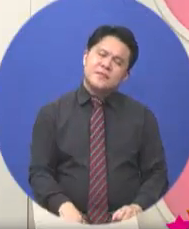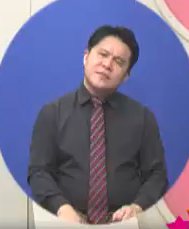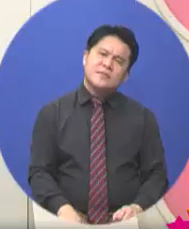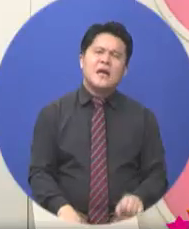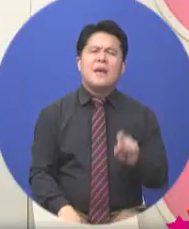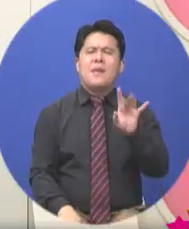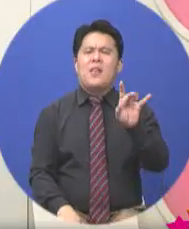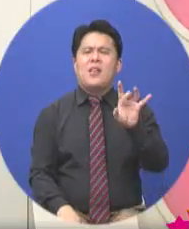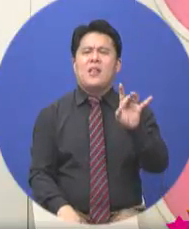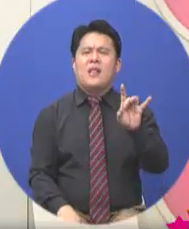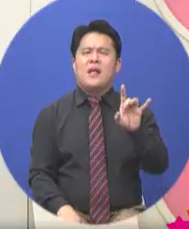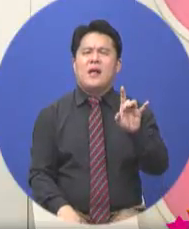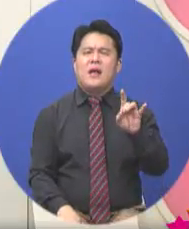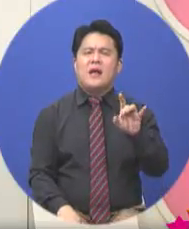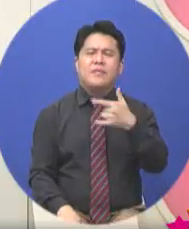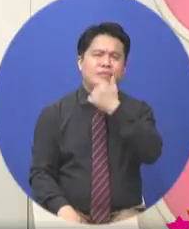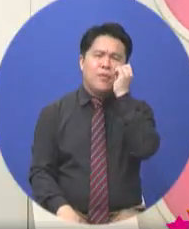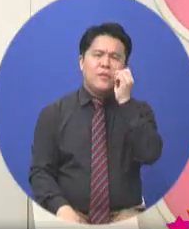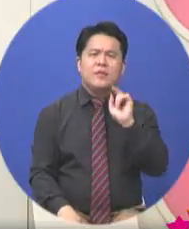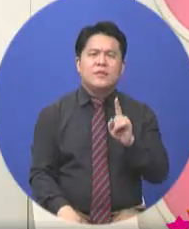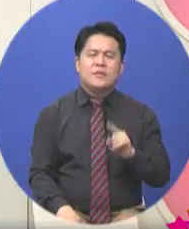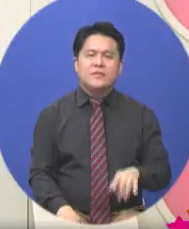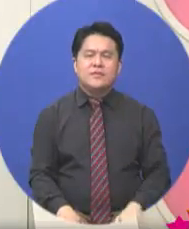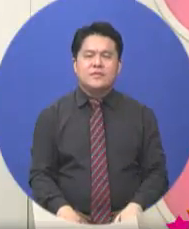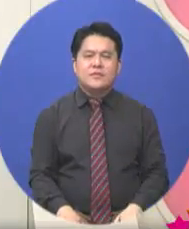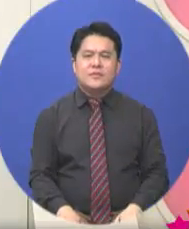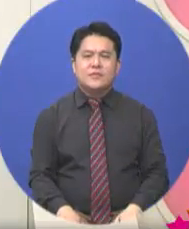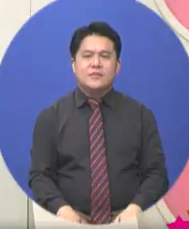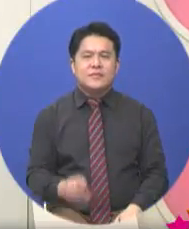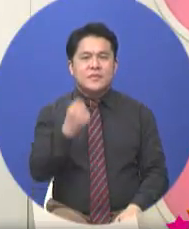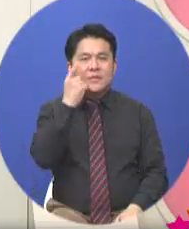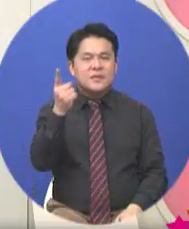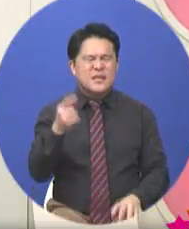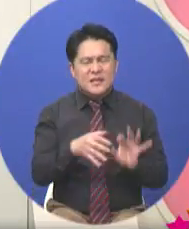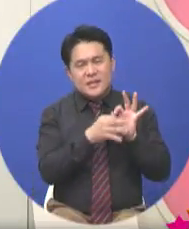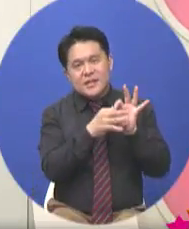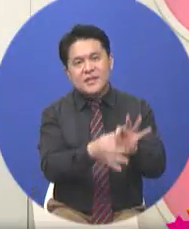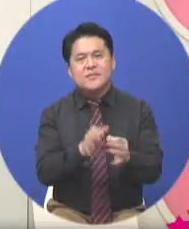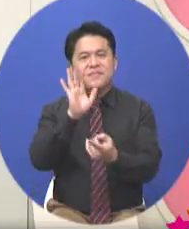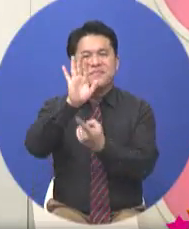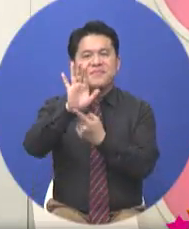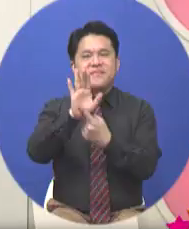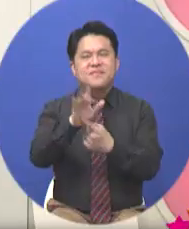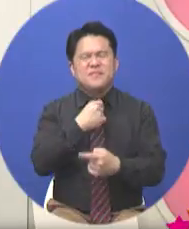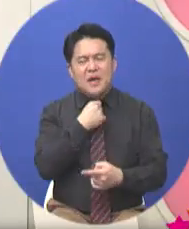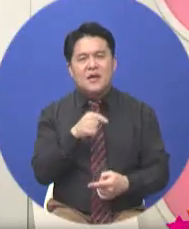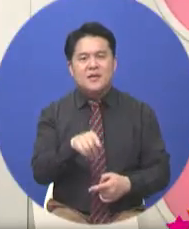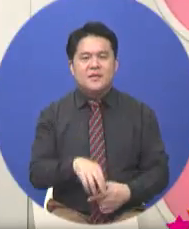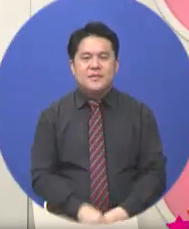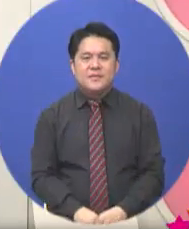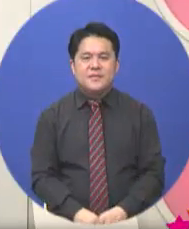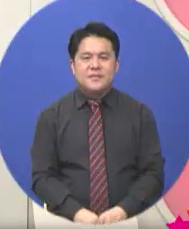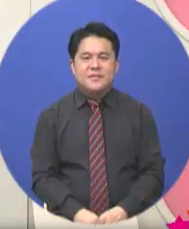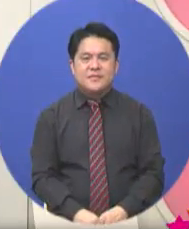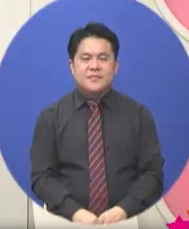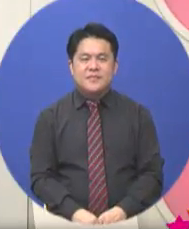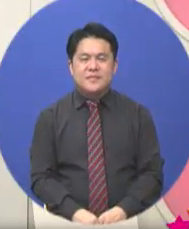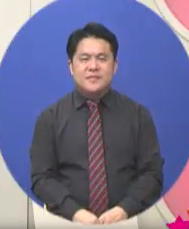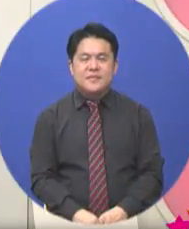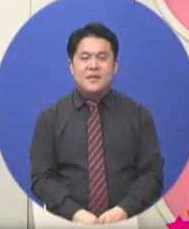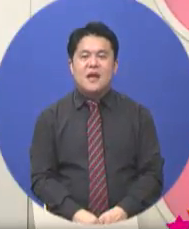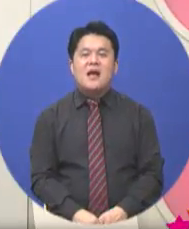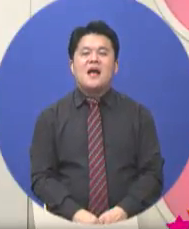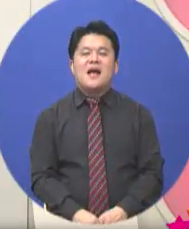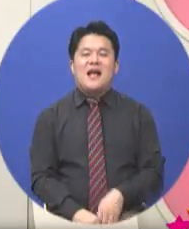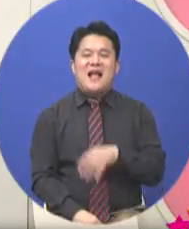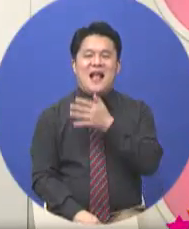일주일 한 번은 좀 짧습니다. 너무 짧습니다. 그래서 한 달 내내 방송을 할 좀. 방송을 좀 해주시는 게 어떻습니까?